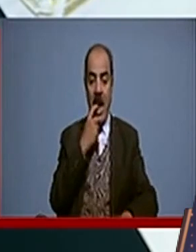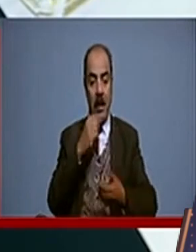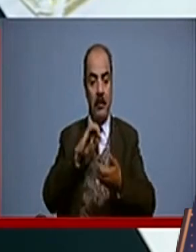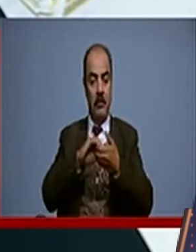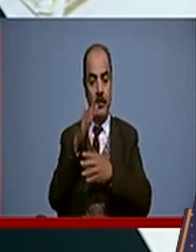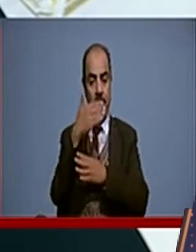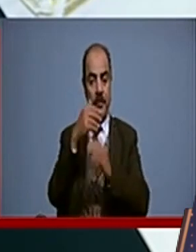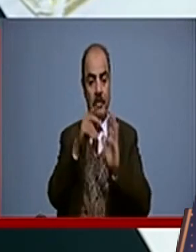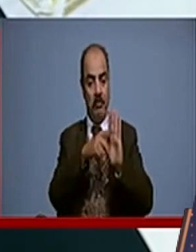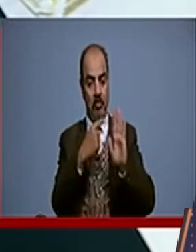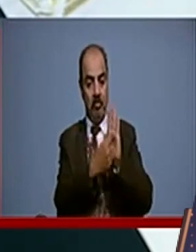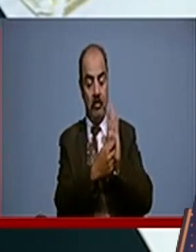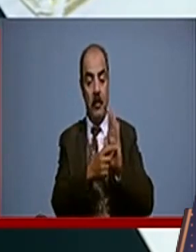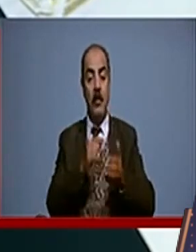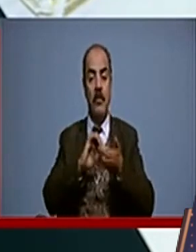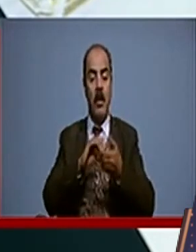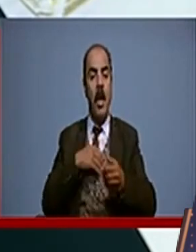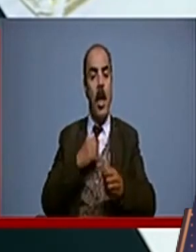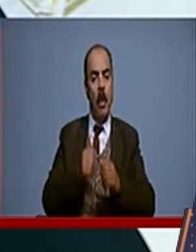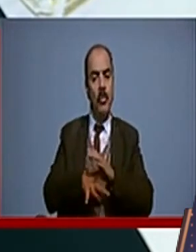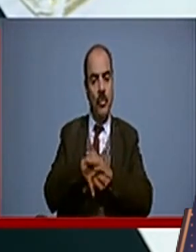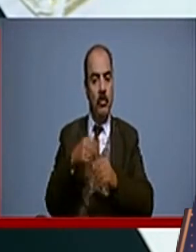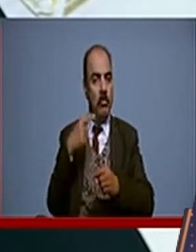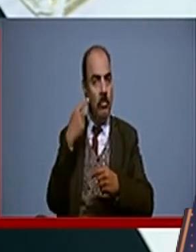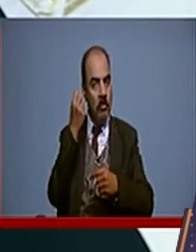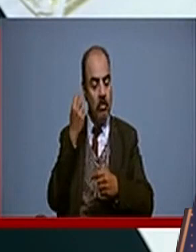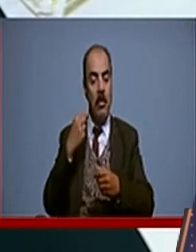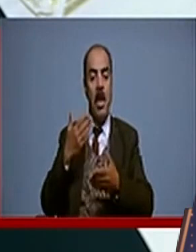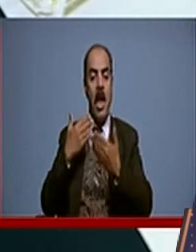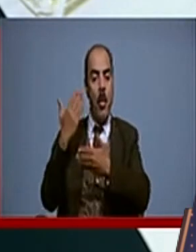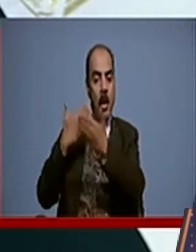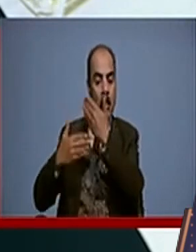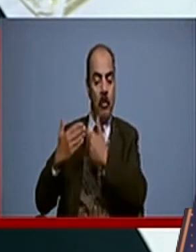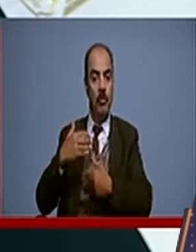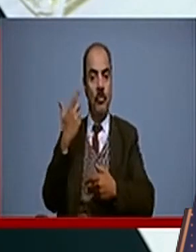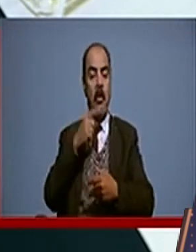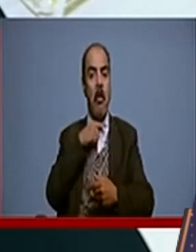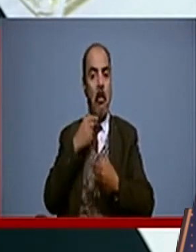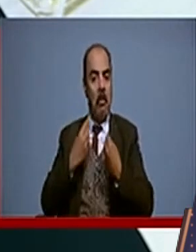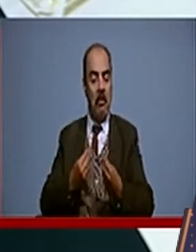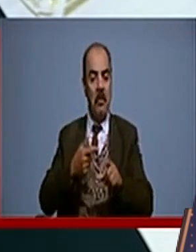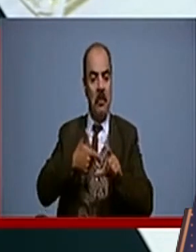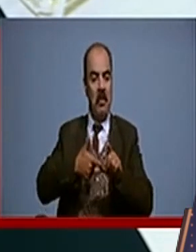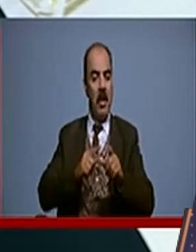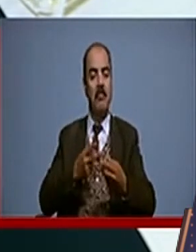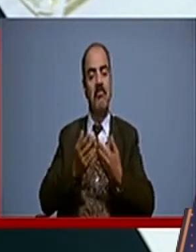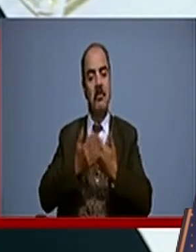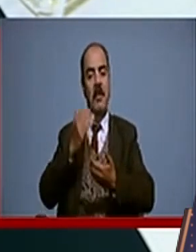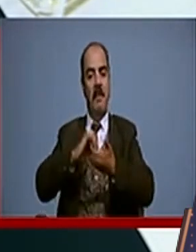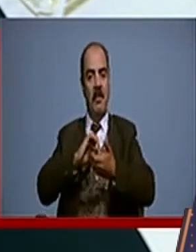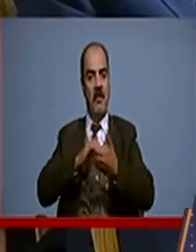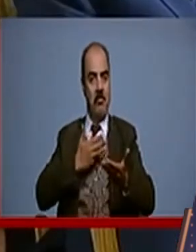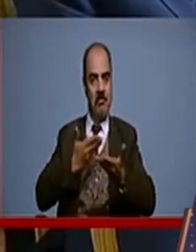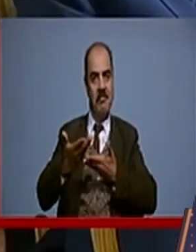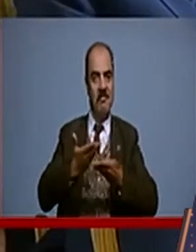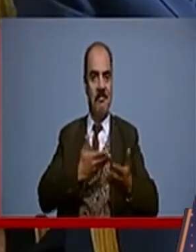مجالات الطاقة الجديدة والمتجددة والهيدروجين ودي والتعاون في